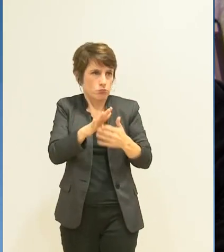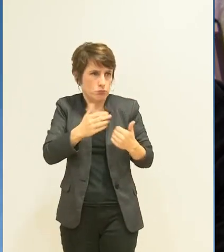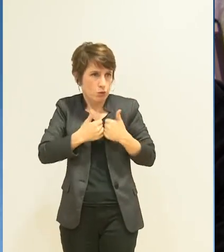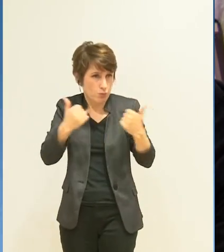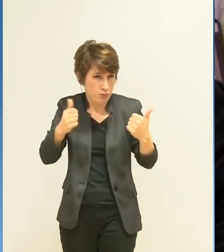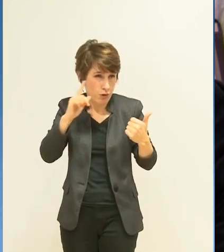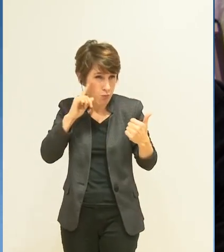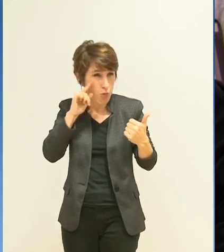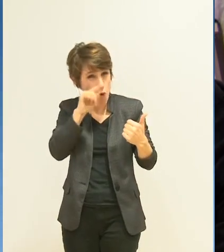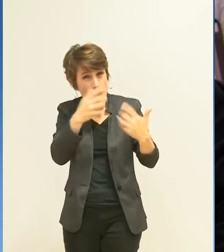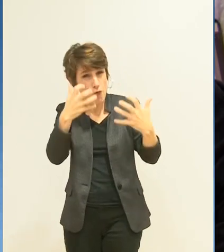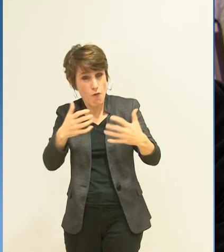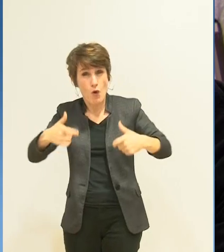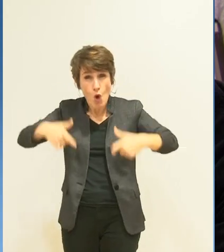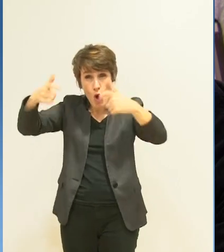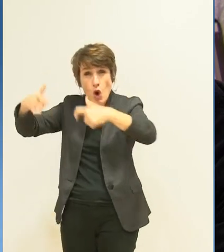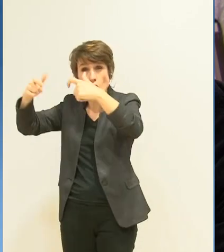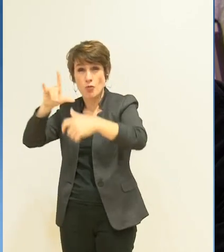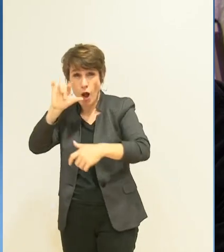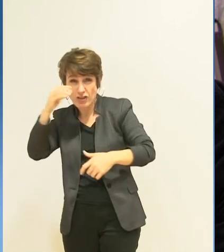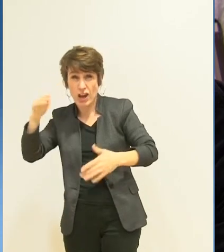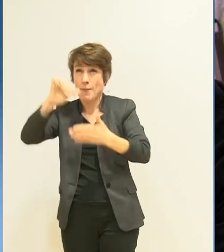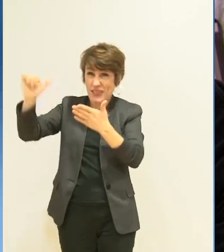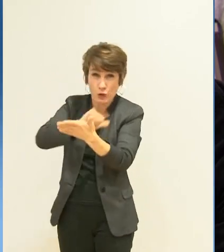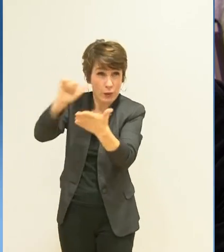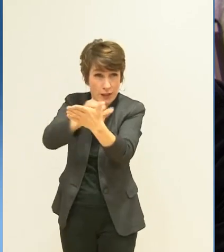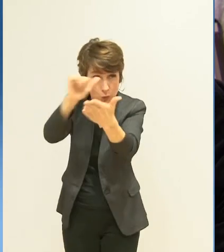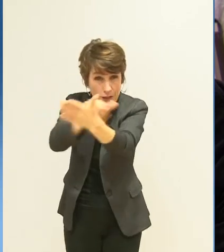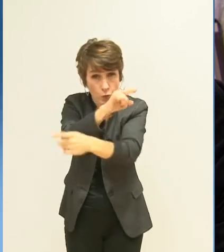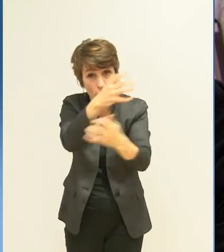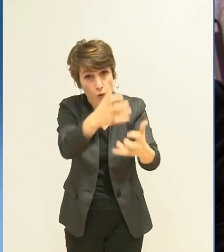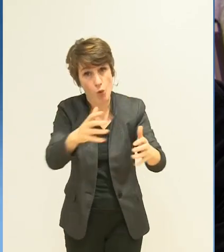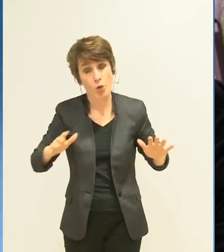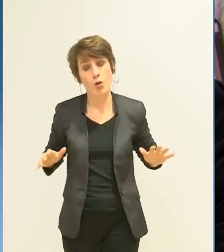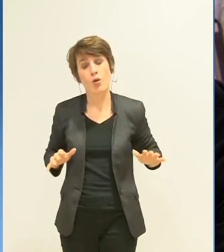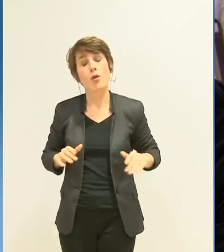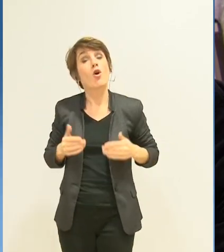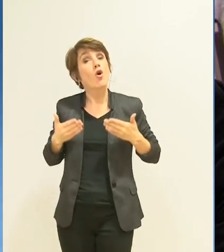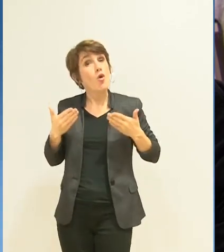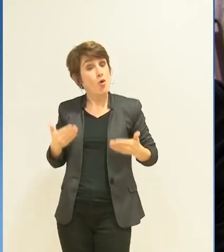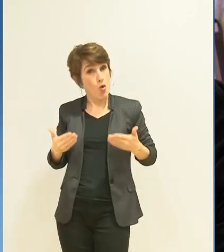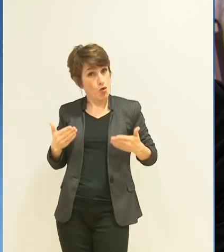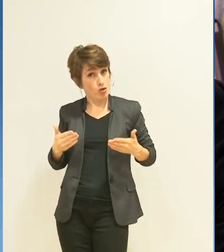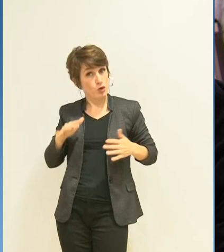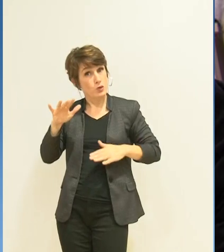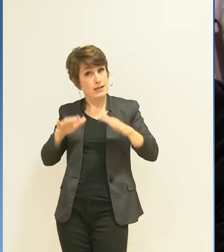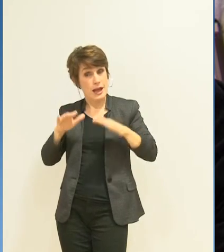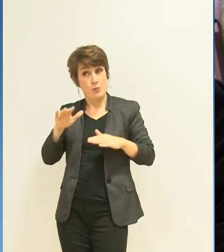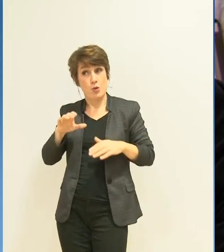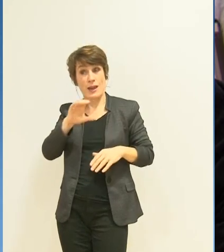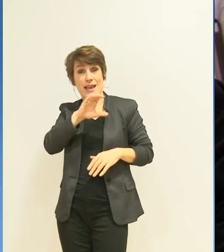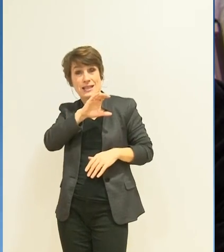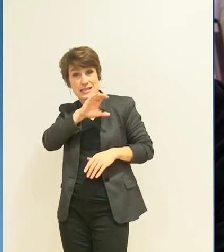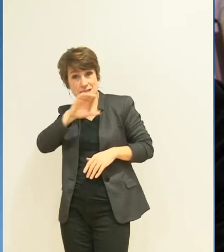destruction massive de logements sociaux à ce jour largement plus d'une centaine si l'on tient compte de la